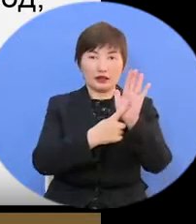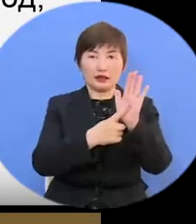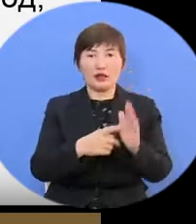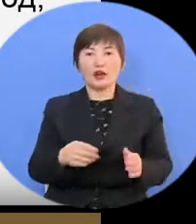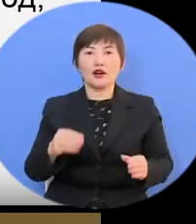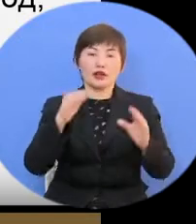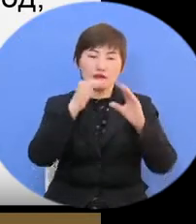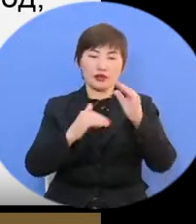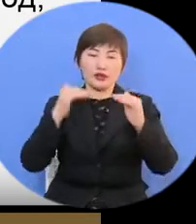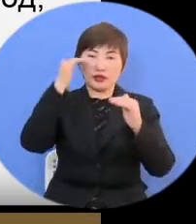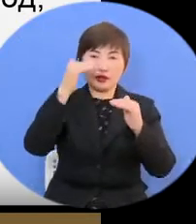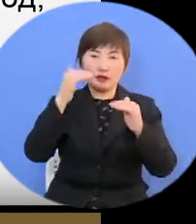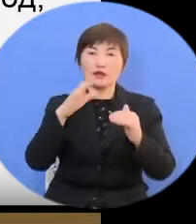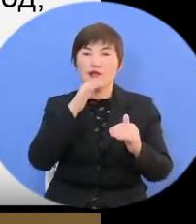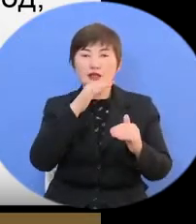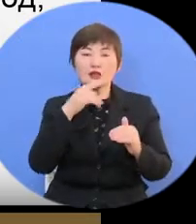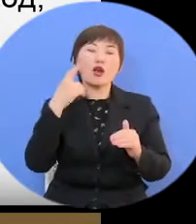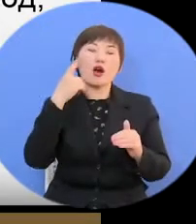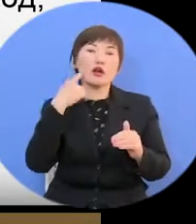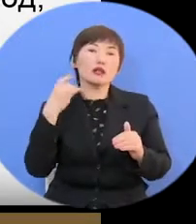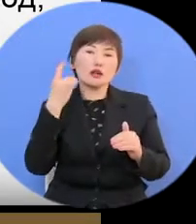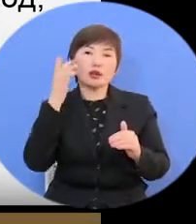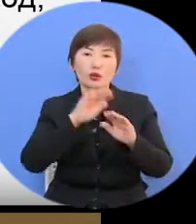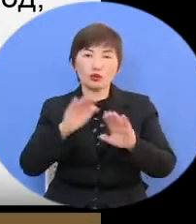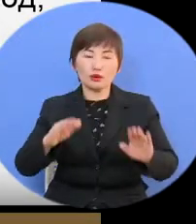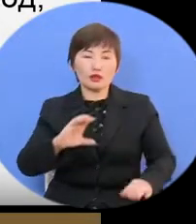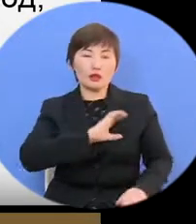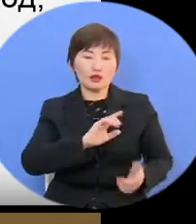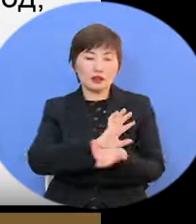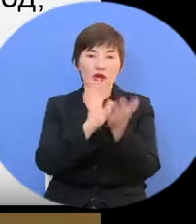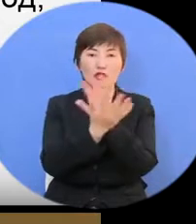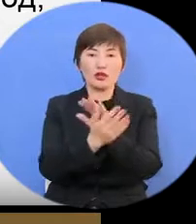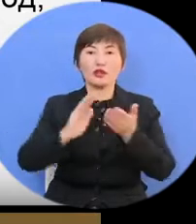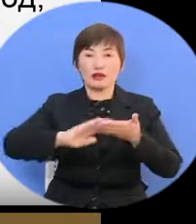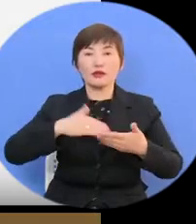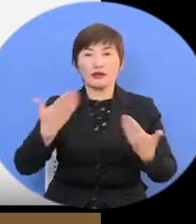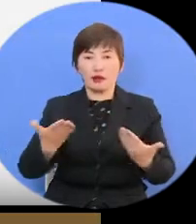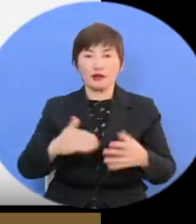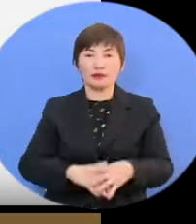хүүхдүүдийн бие мах бод сэтгэл санаанд гарах өөрчлөлтийн тухай таньж мэдэх юм аа.